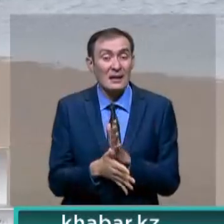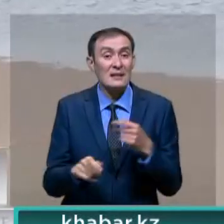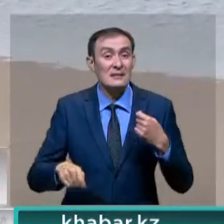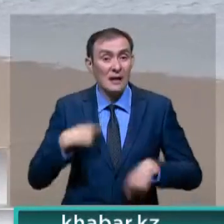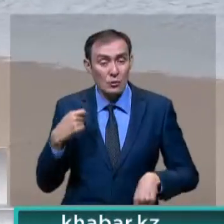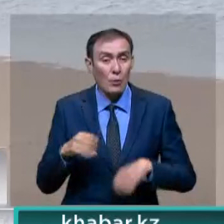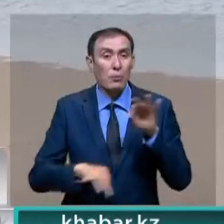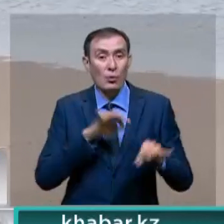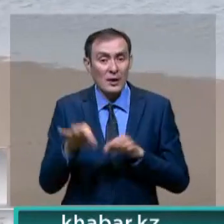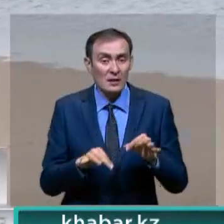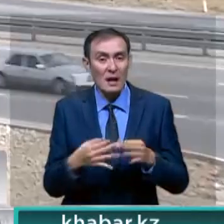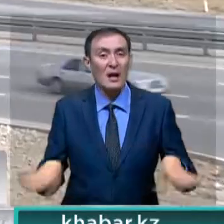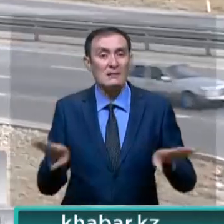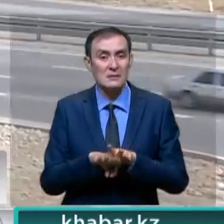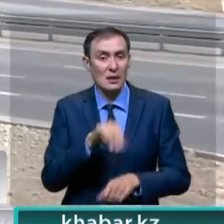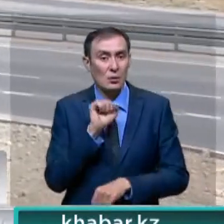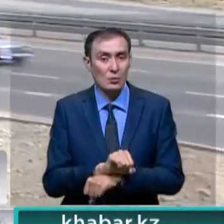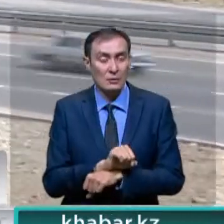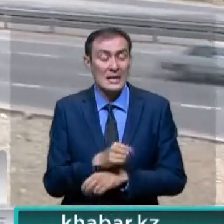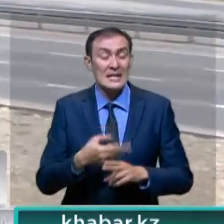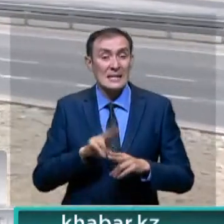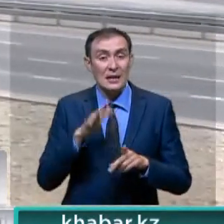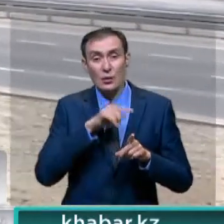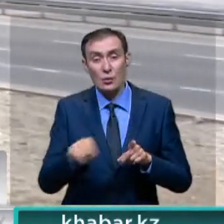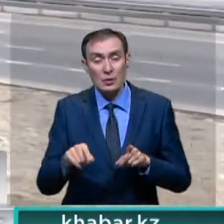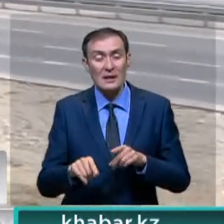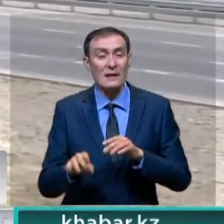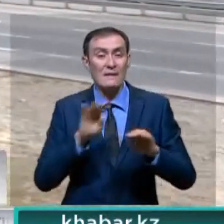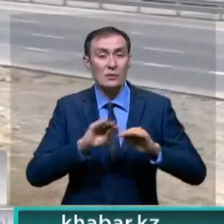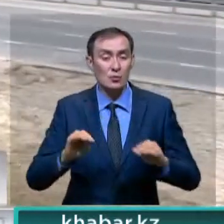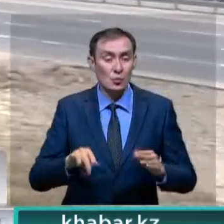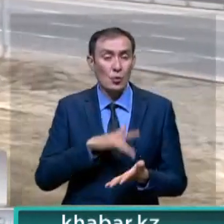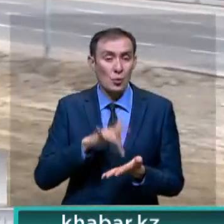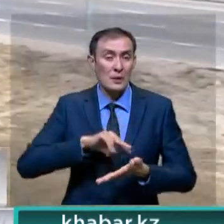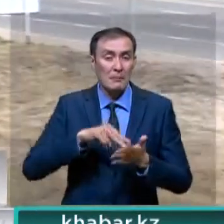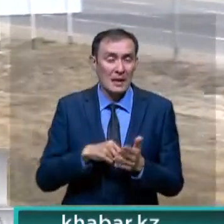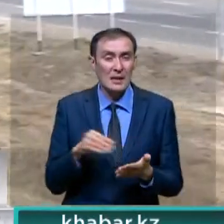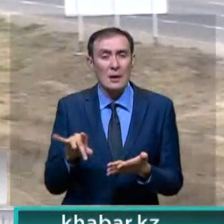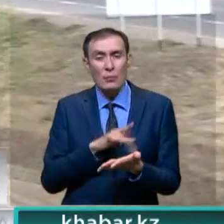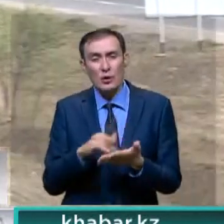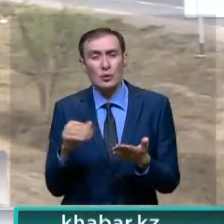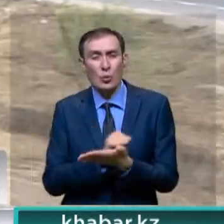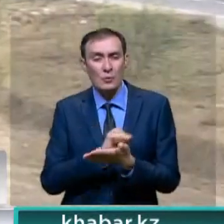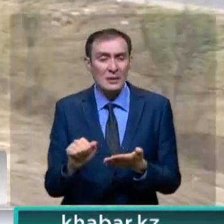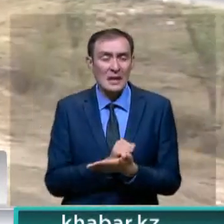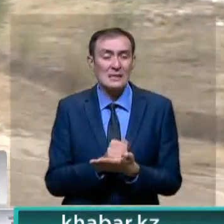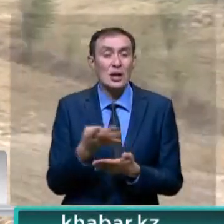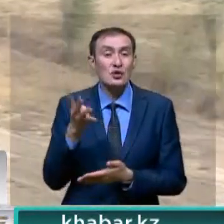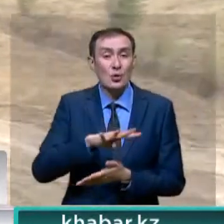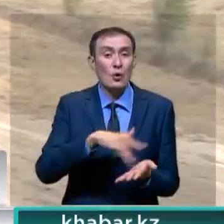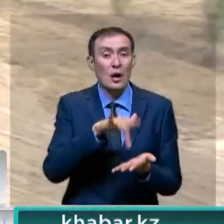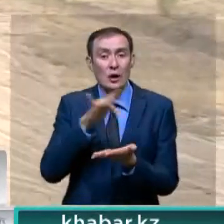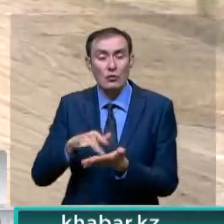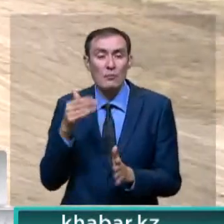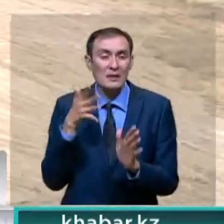то проект свернут. За все эти годы на инфраструктуру Гейт-Сити генпланы и проектно-сметные документации для всех 4